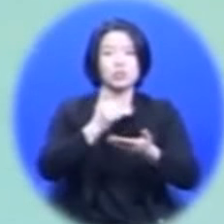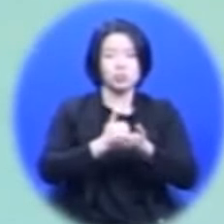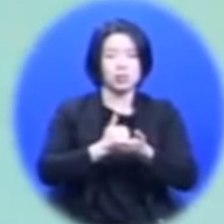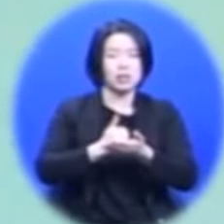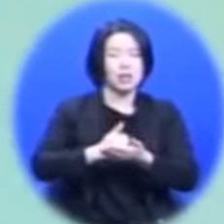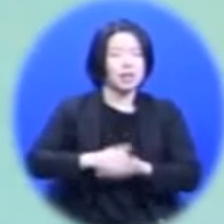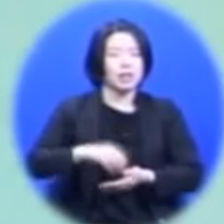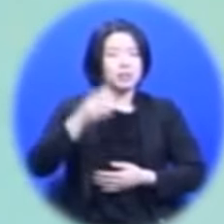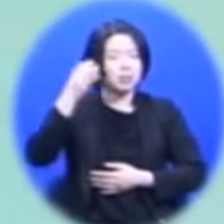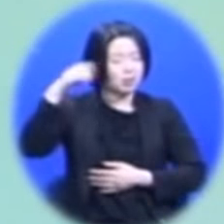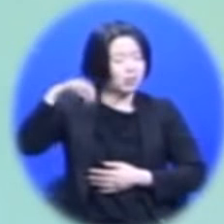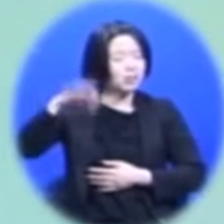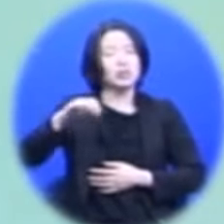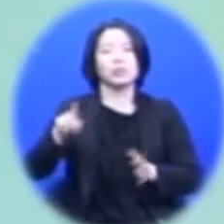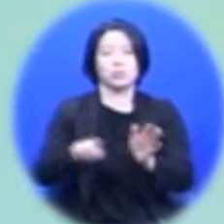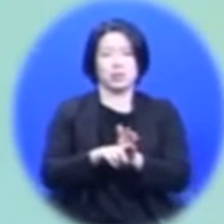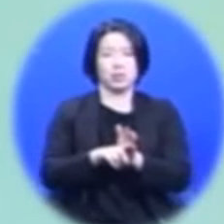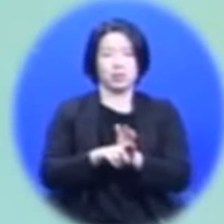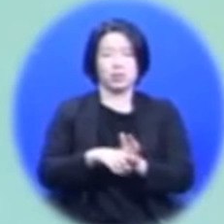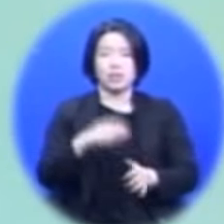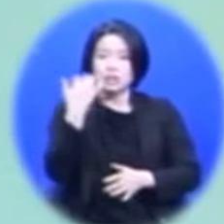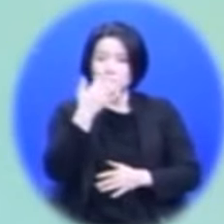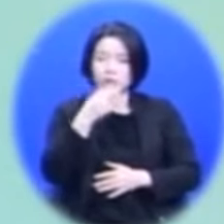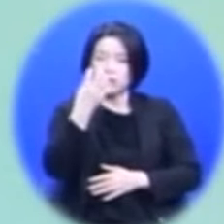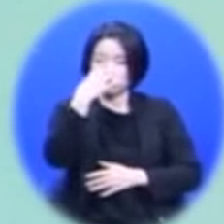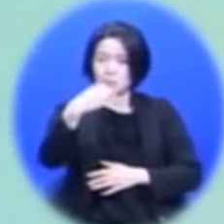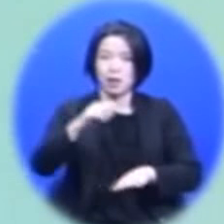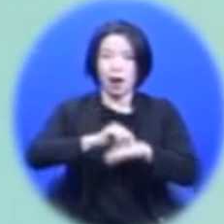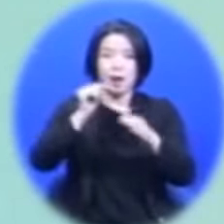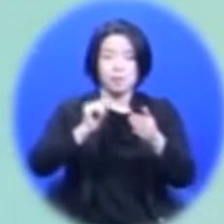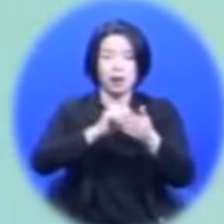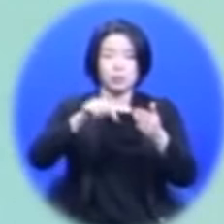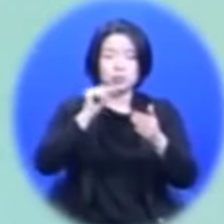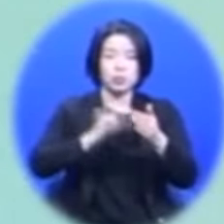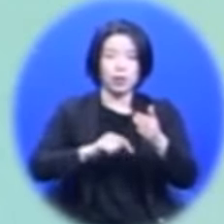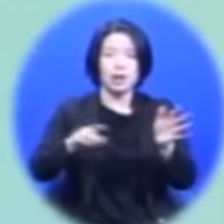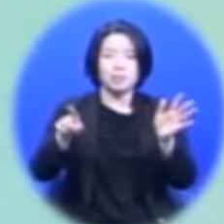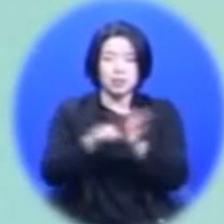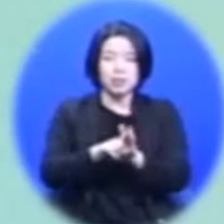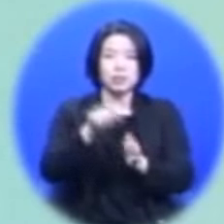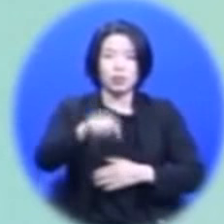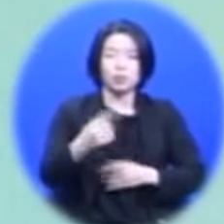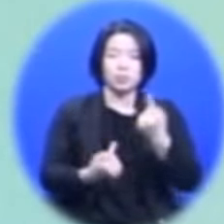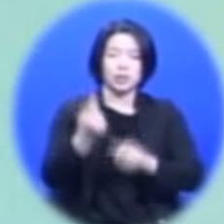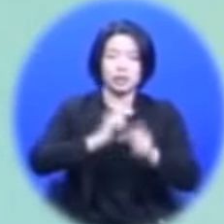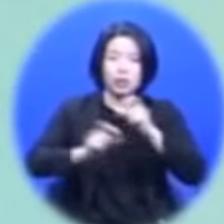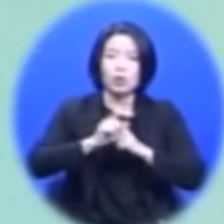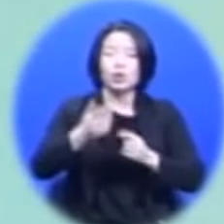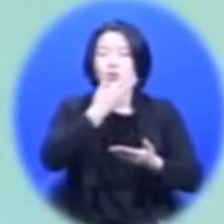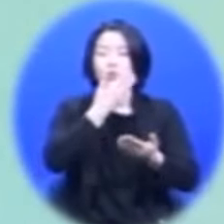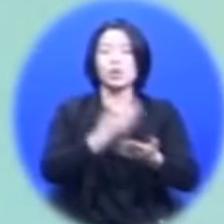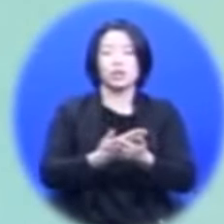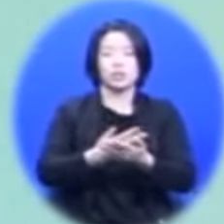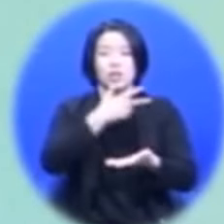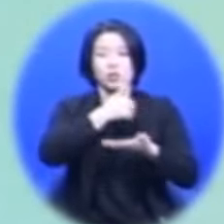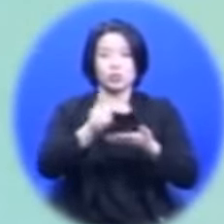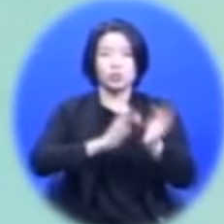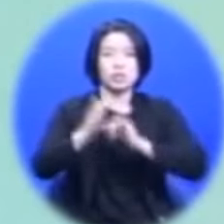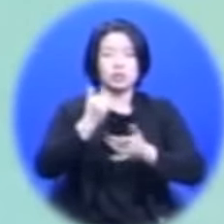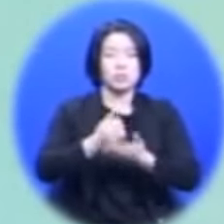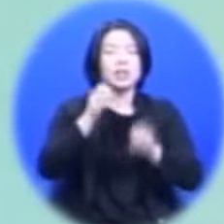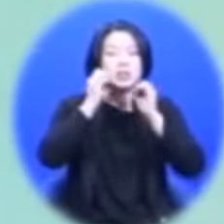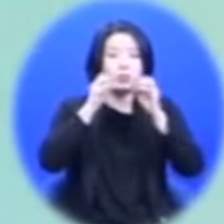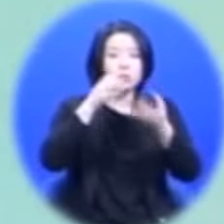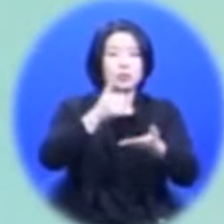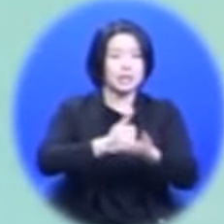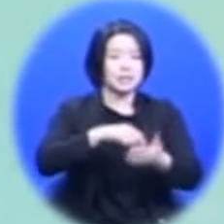믿고 있는 겁니다. 음란함과 교만함이 마음속에 있는 것보다 더 중요한 것이 주 예수님이 전도사님 안에 계신